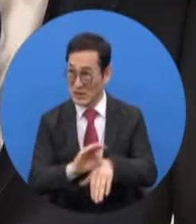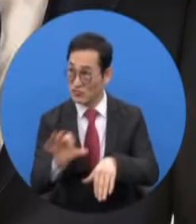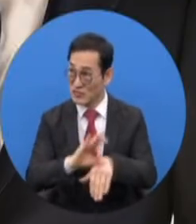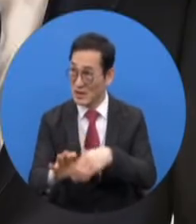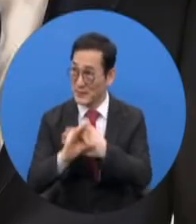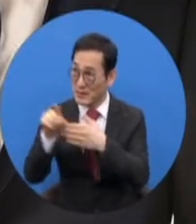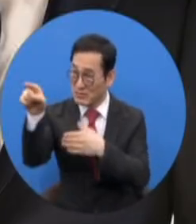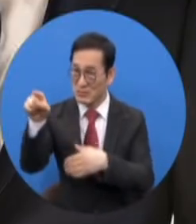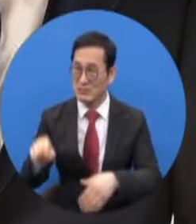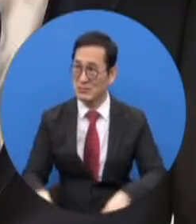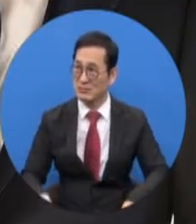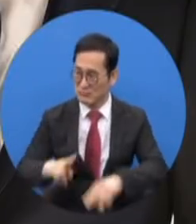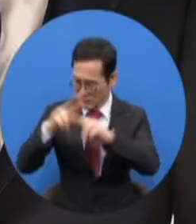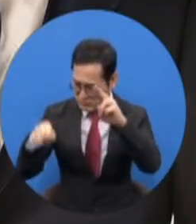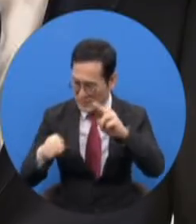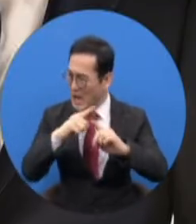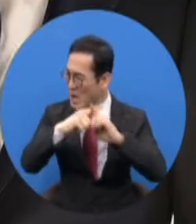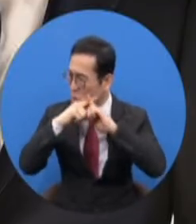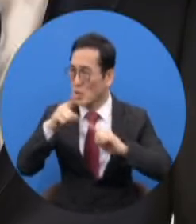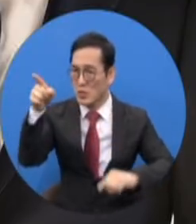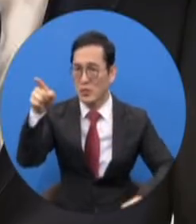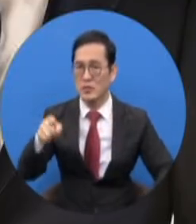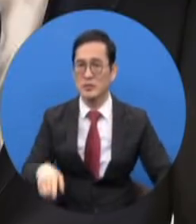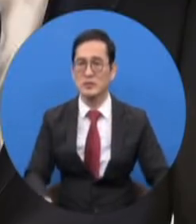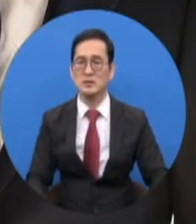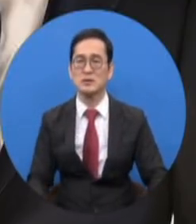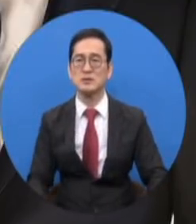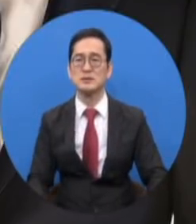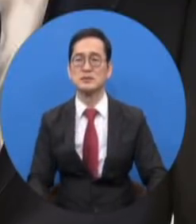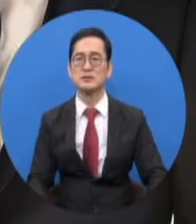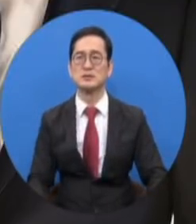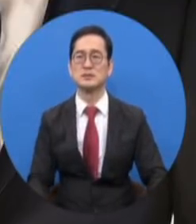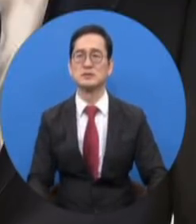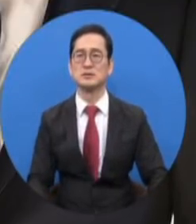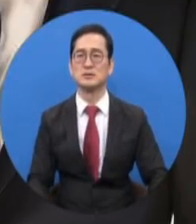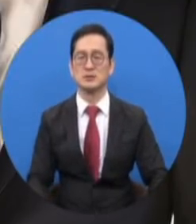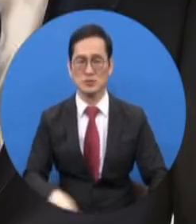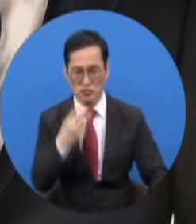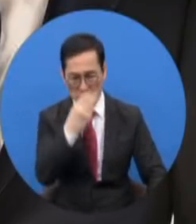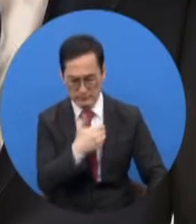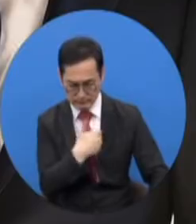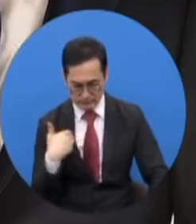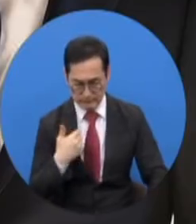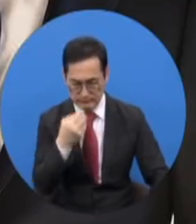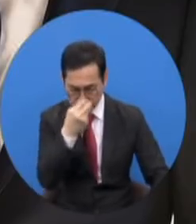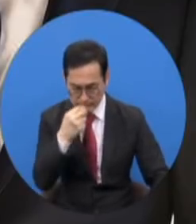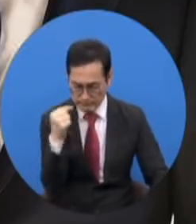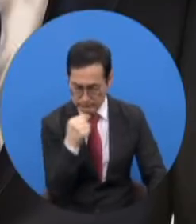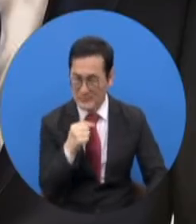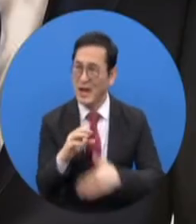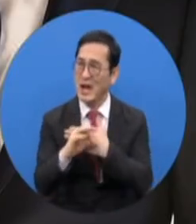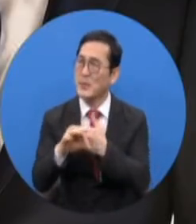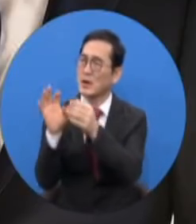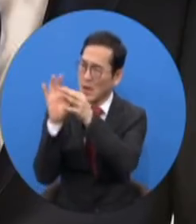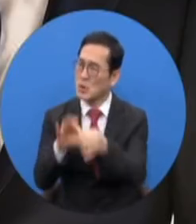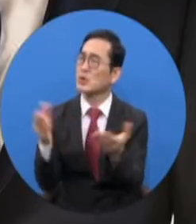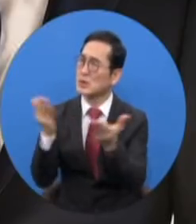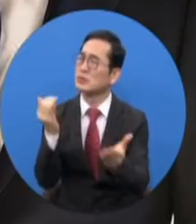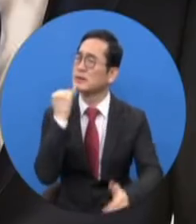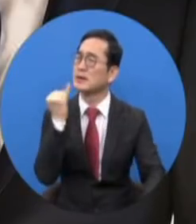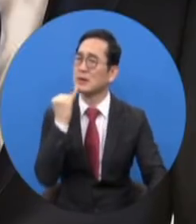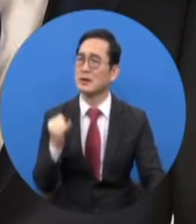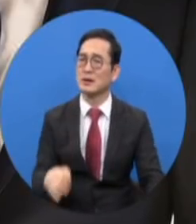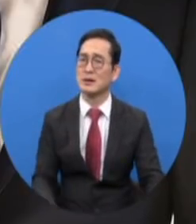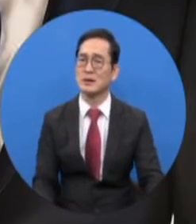의원의 발언에도 전제가 달렸습니다. 자신 있게 수사할 수 있으면 이제라도 임기를 채우고 수사해라.